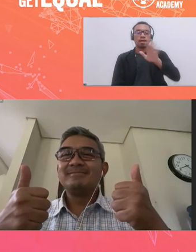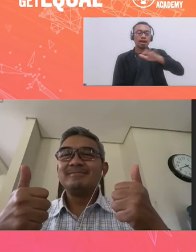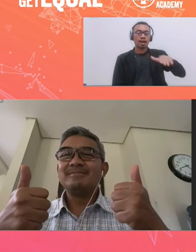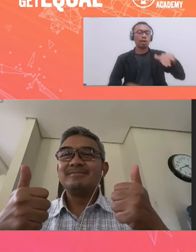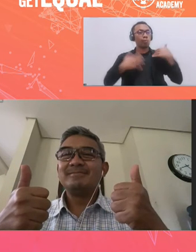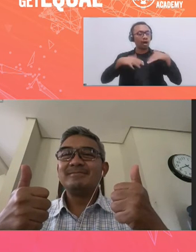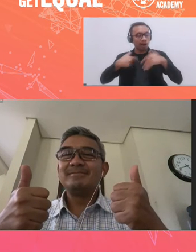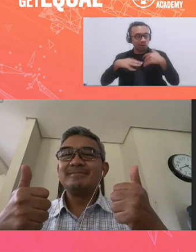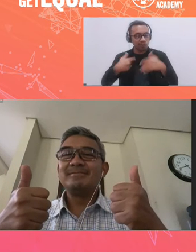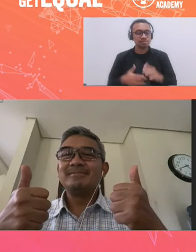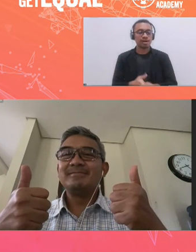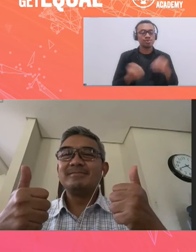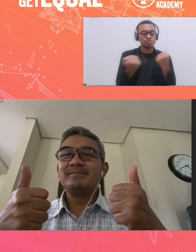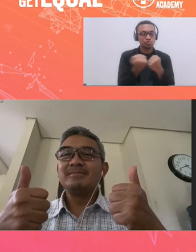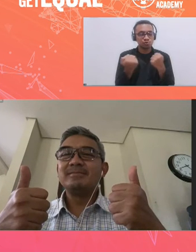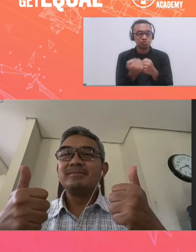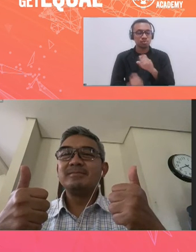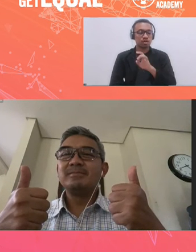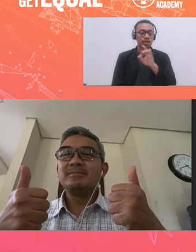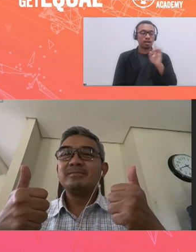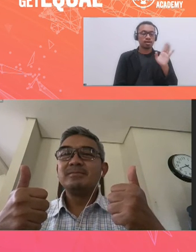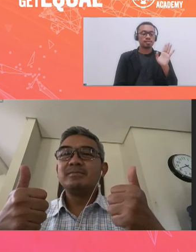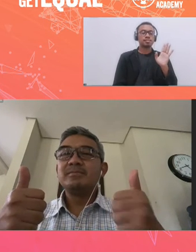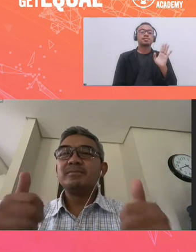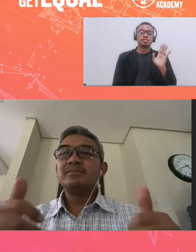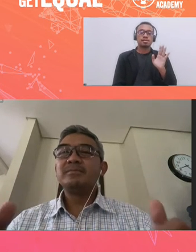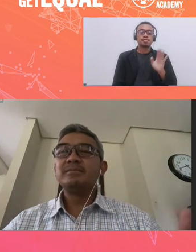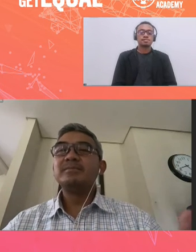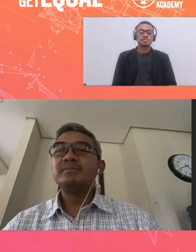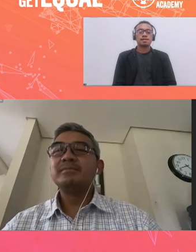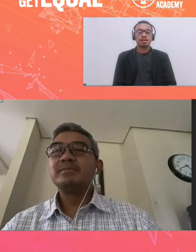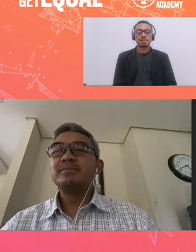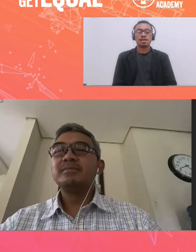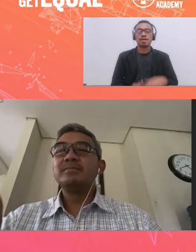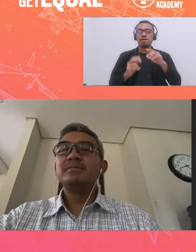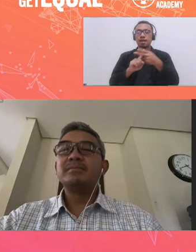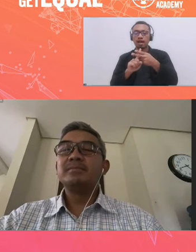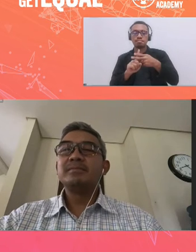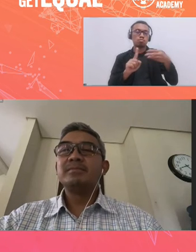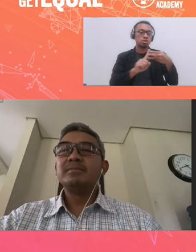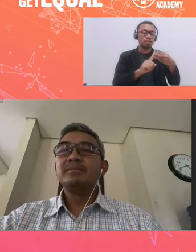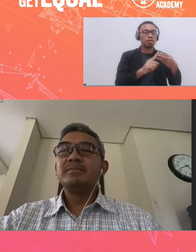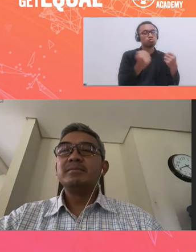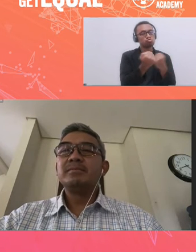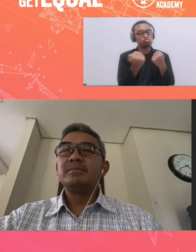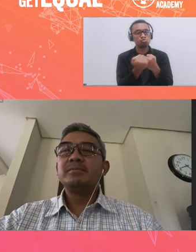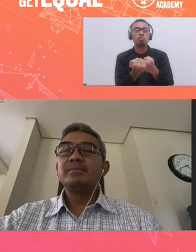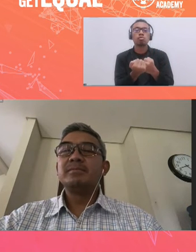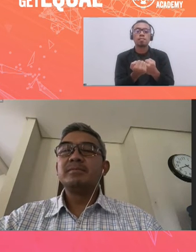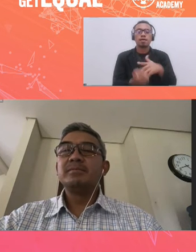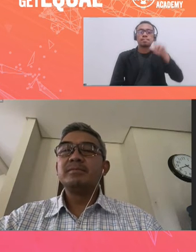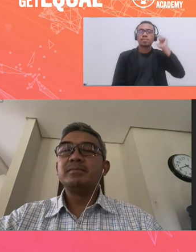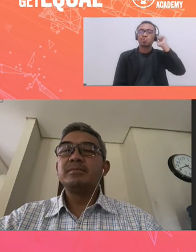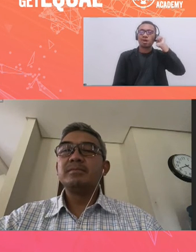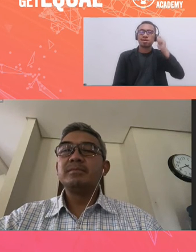support, dukungan, komitmen dari Pak Farhan dan juga dari Pak Budiman yang terus mendorong pemberdayaan anak perempuan untuk bisa menjadi pemimpin. Tidak